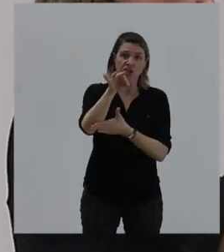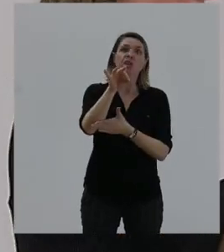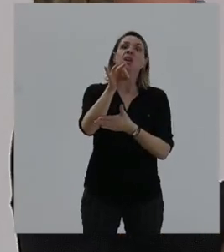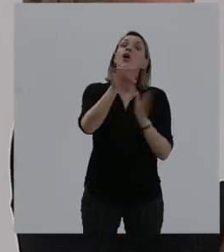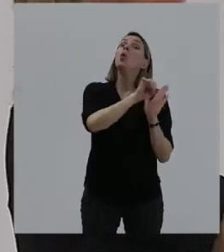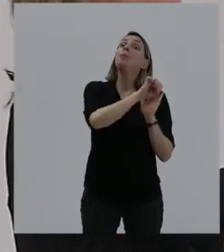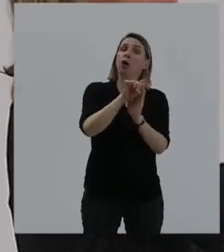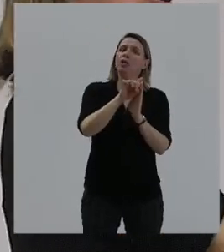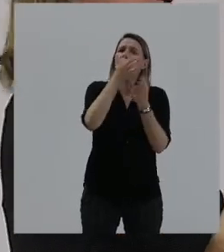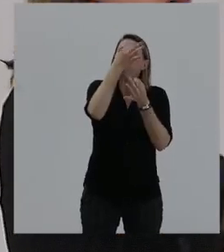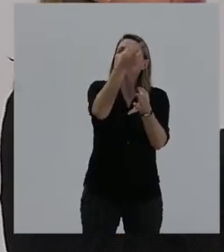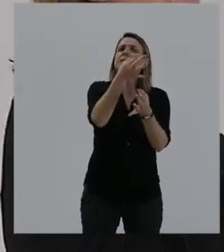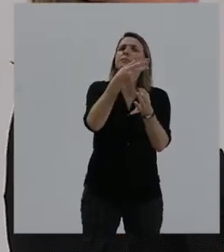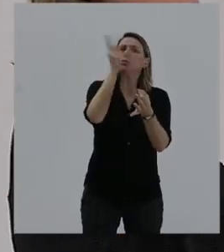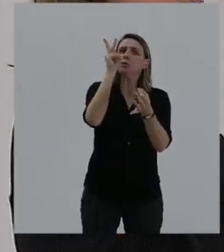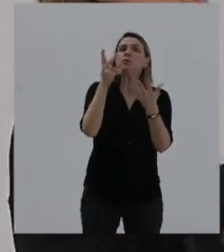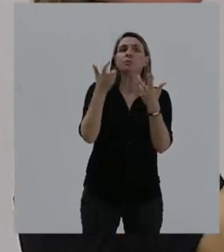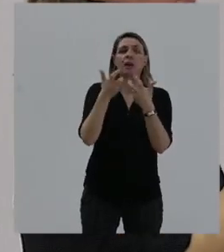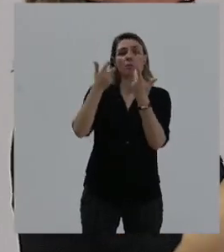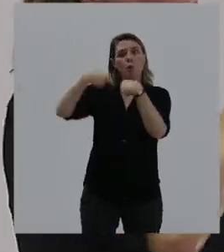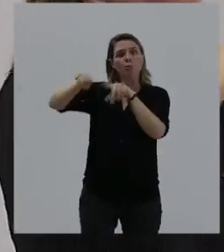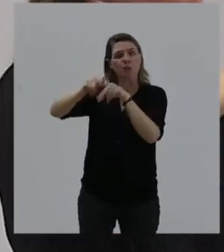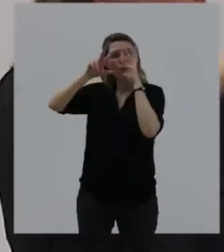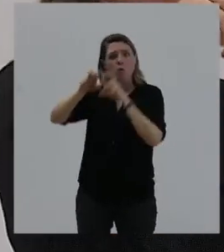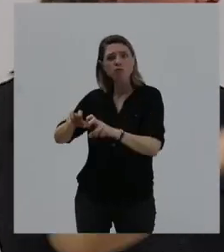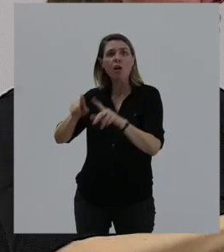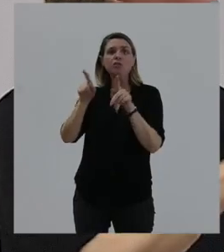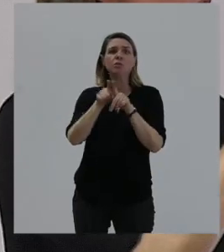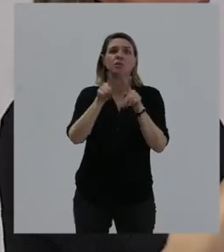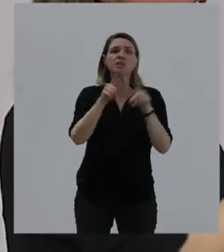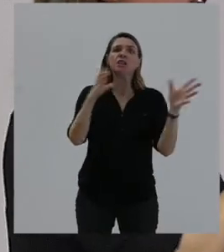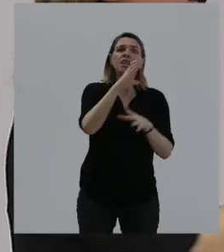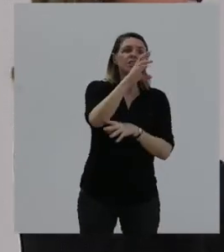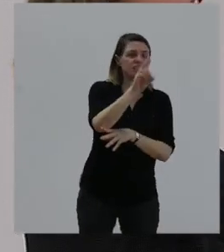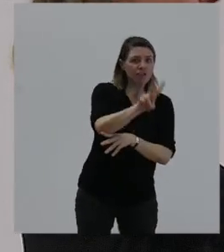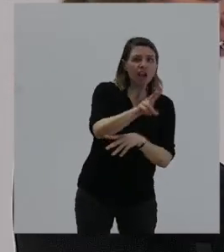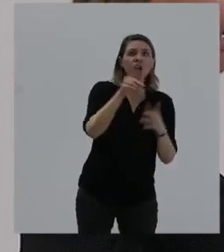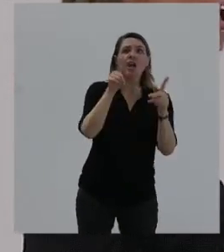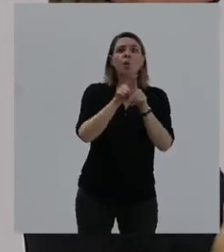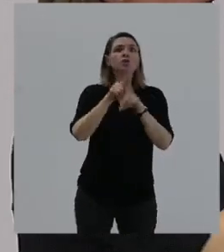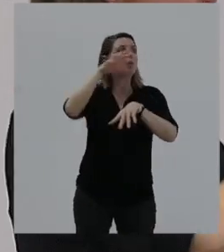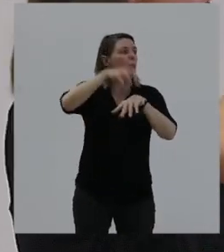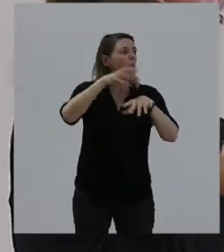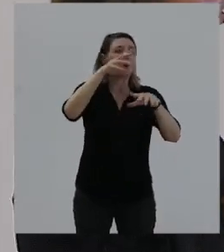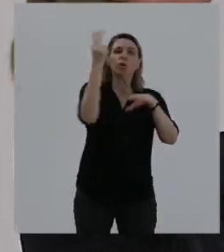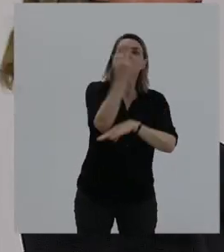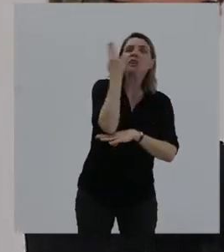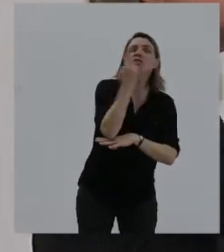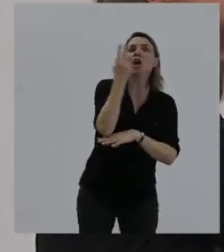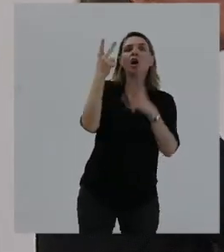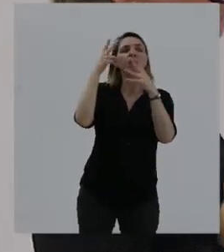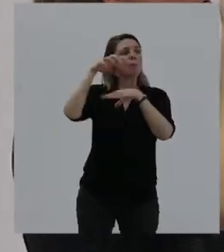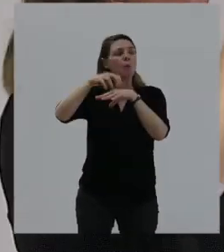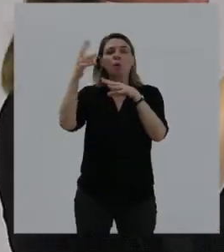en priorités plus précises, en s'appuyant bien sûr sur la commission de la recherche, mais également sur le SCD, mais également sur les presses universitaires, sur le service de la